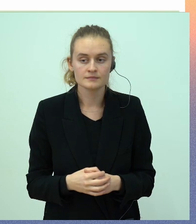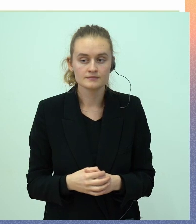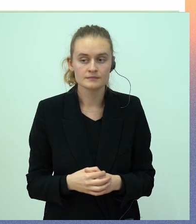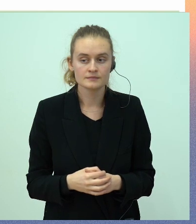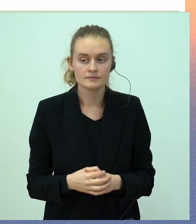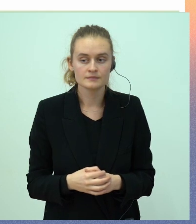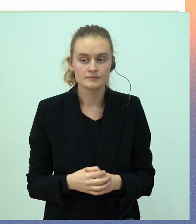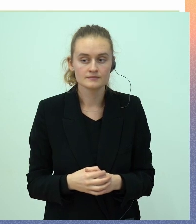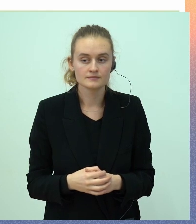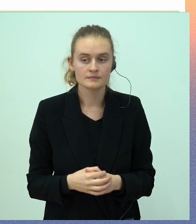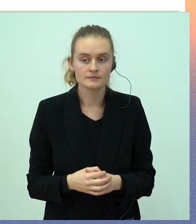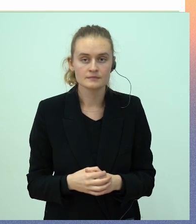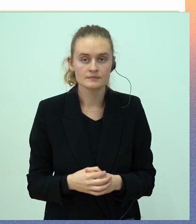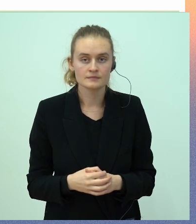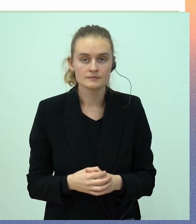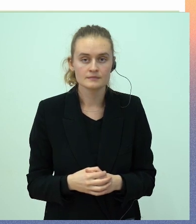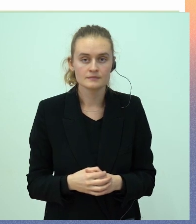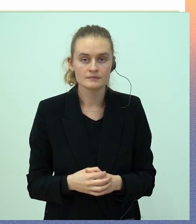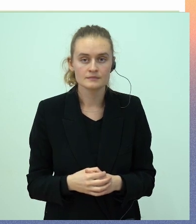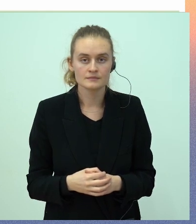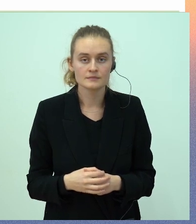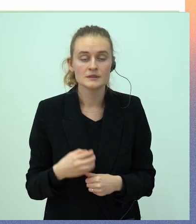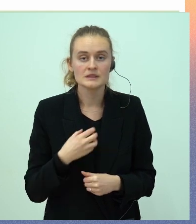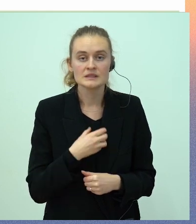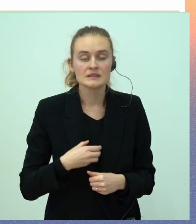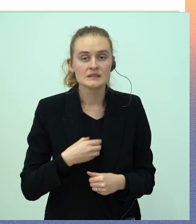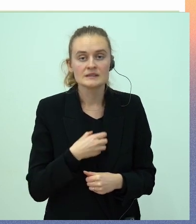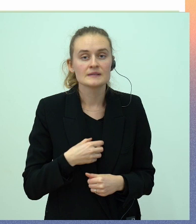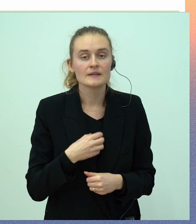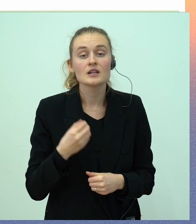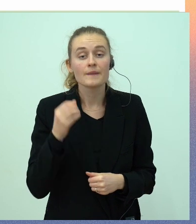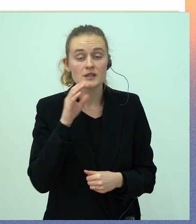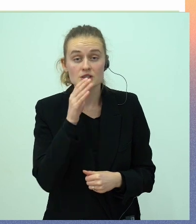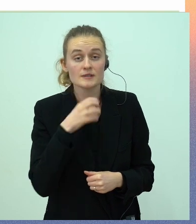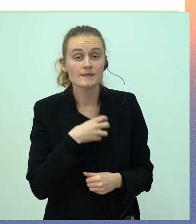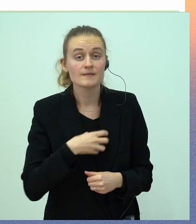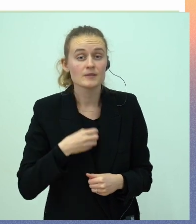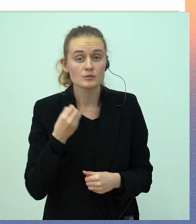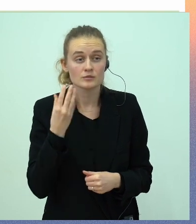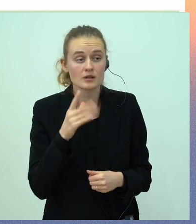kad jie nebus tie žmonės, kurie yra